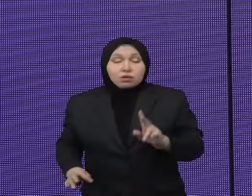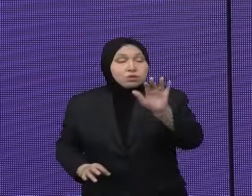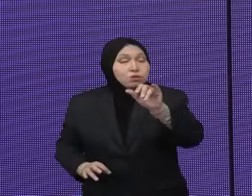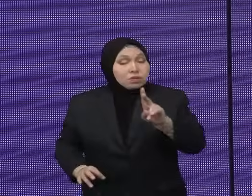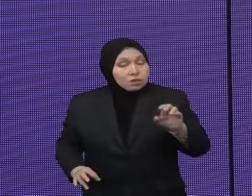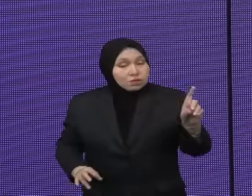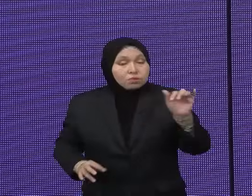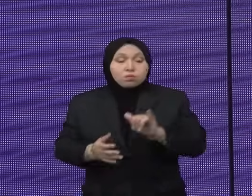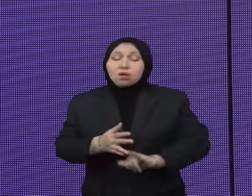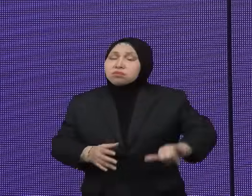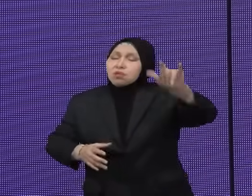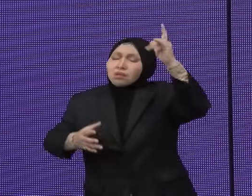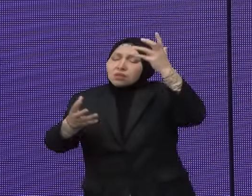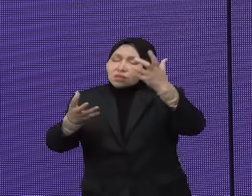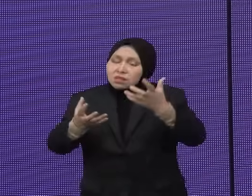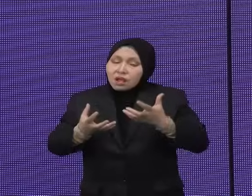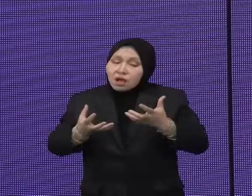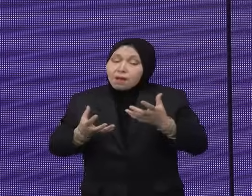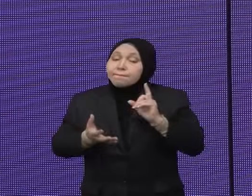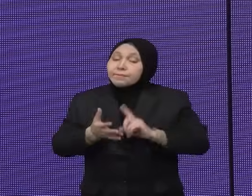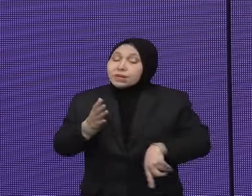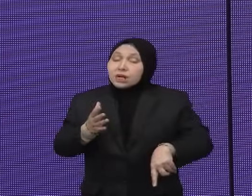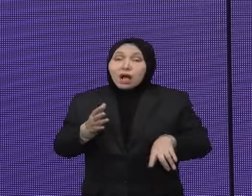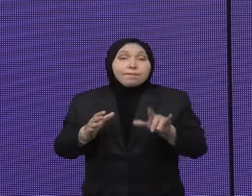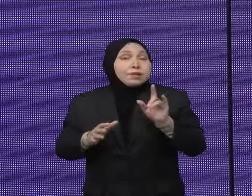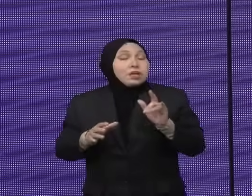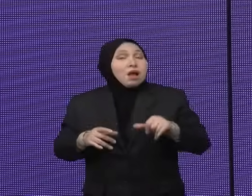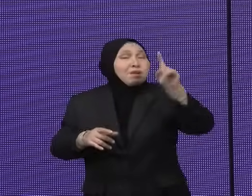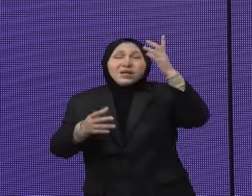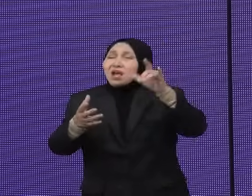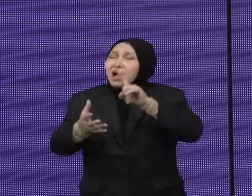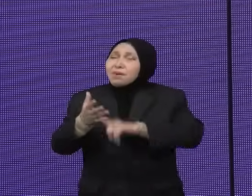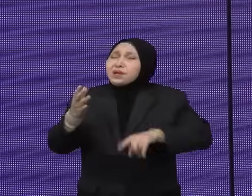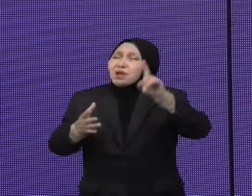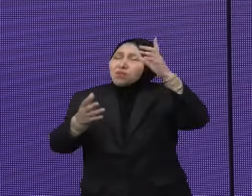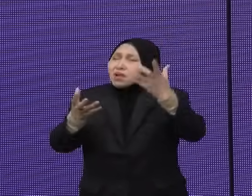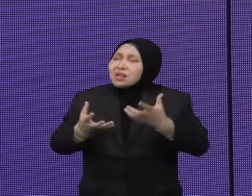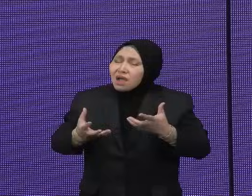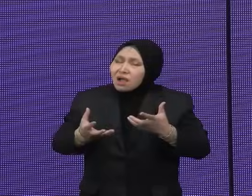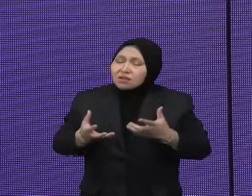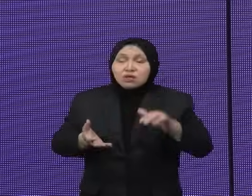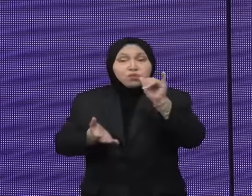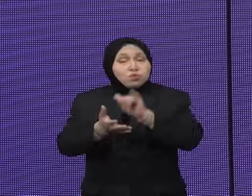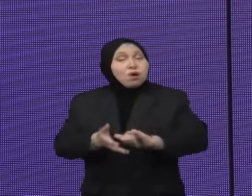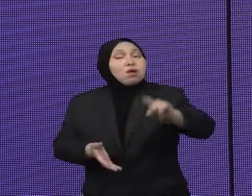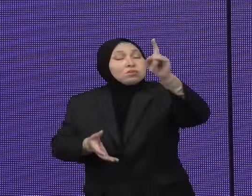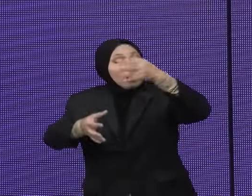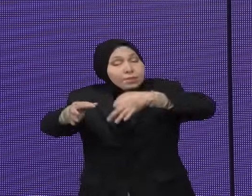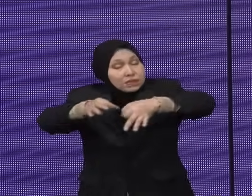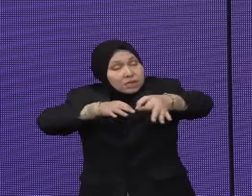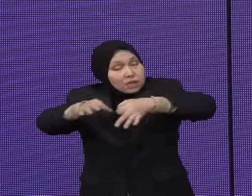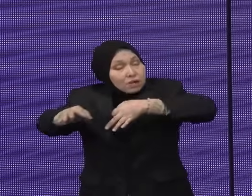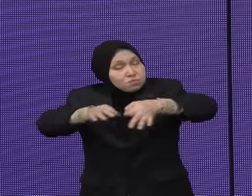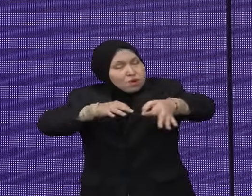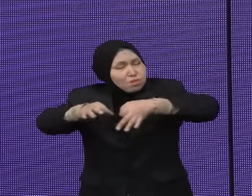liyubayyin lakum. Ya, Allah inginkan apa? Apakah yang Allah inginkan? Liyubayyin lakum, iaitu Allah menerangkan